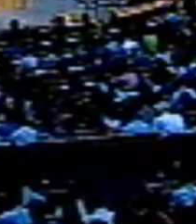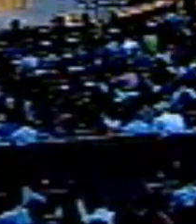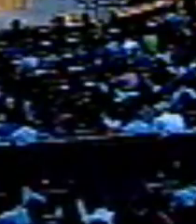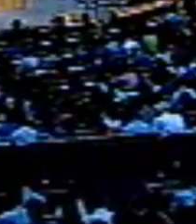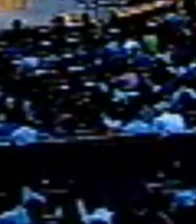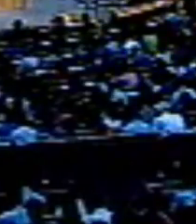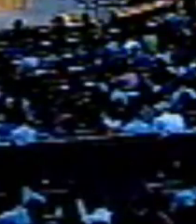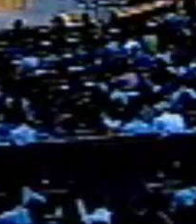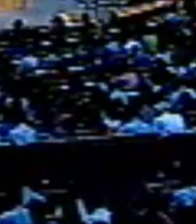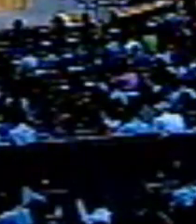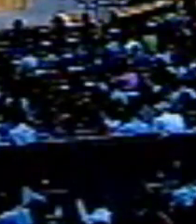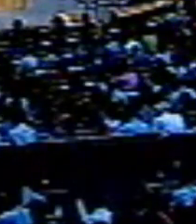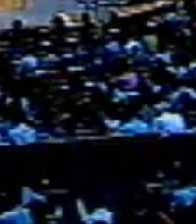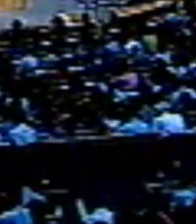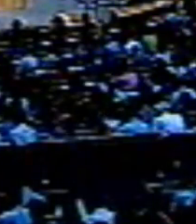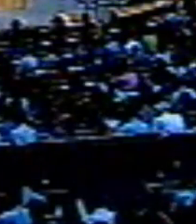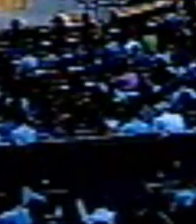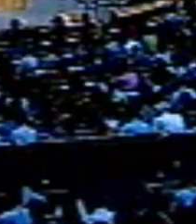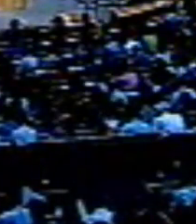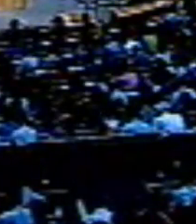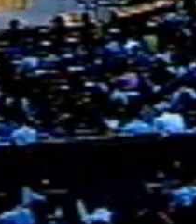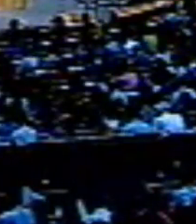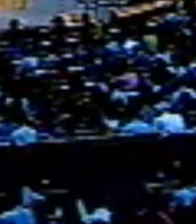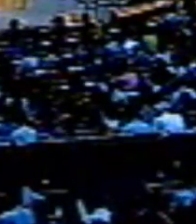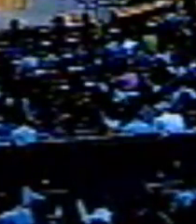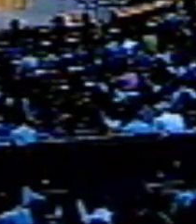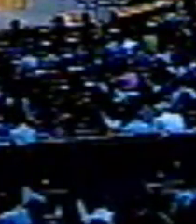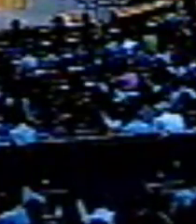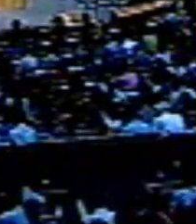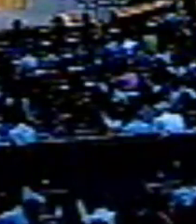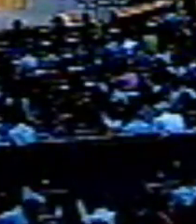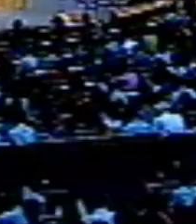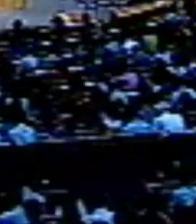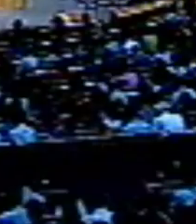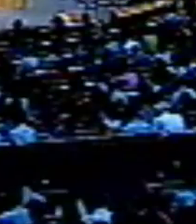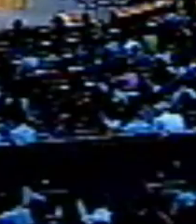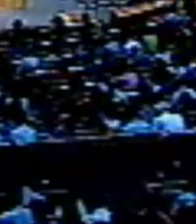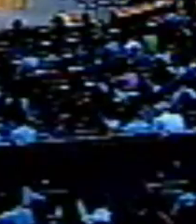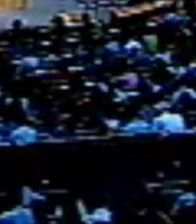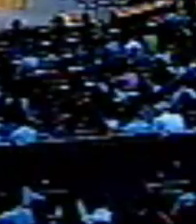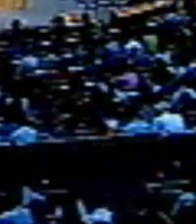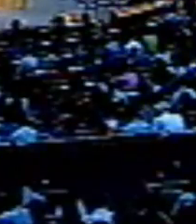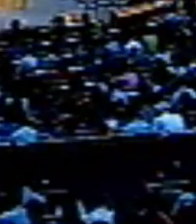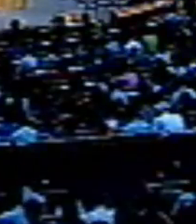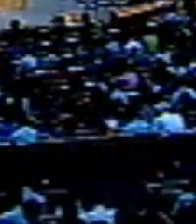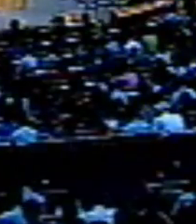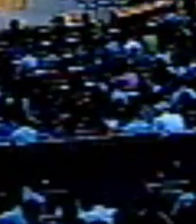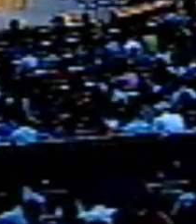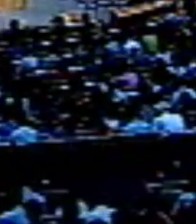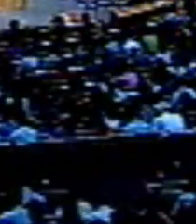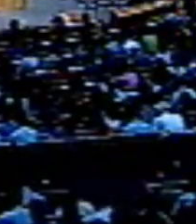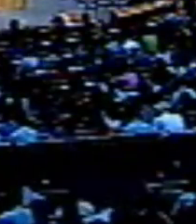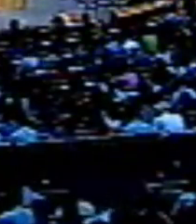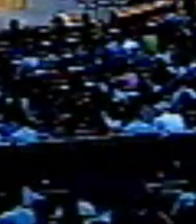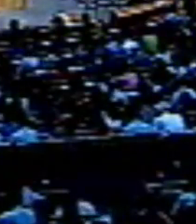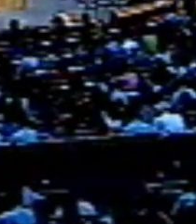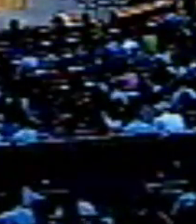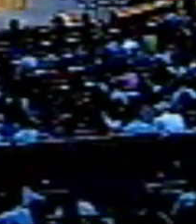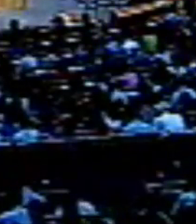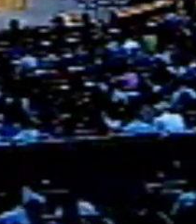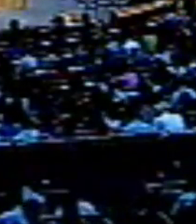이루소서. 오늘도 주님 앞에 나온 성도들에게 하나님 주님 역사해 주소서. 말씀을 붙잡고 기도하는